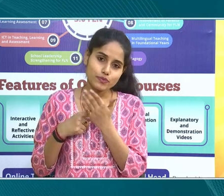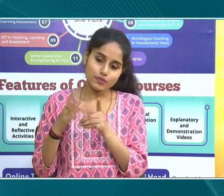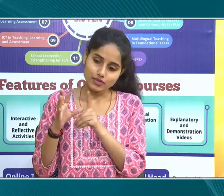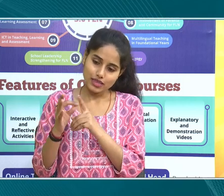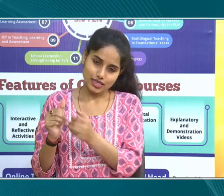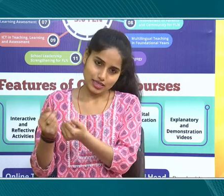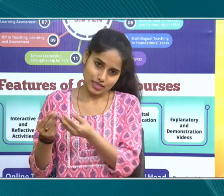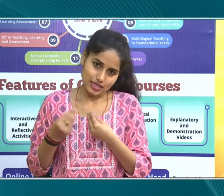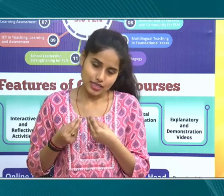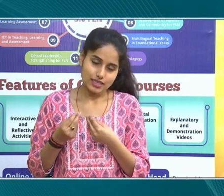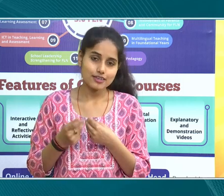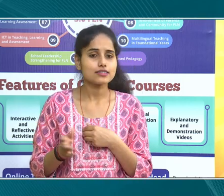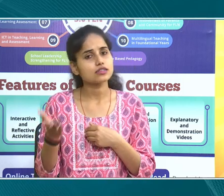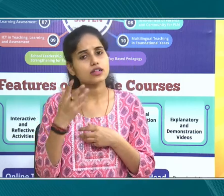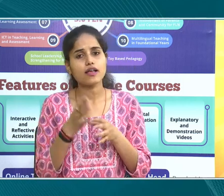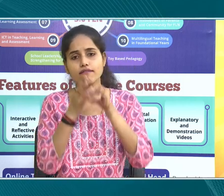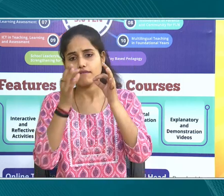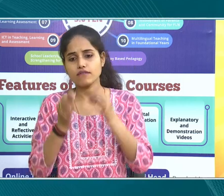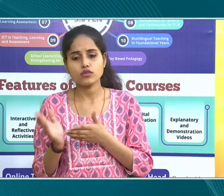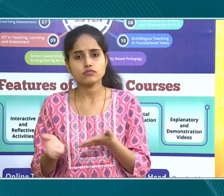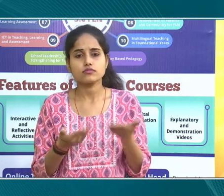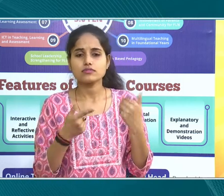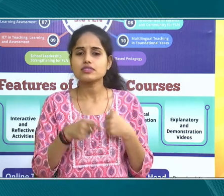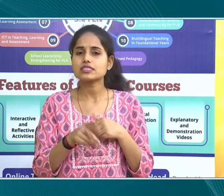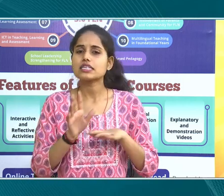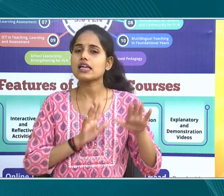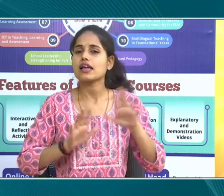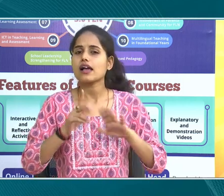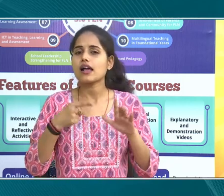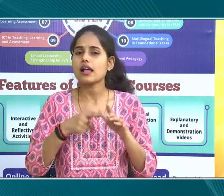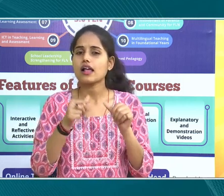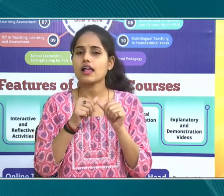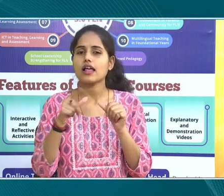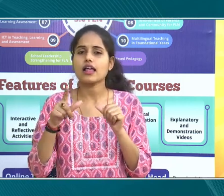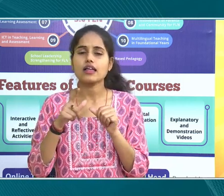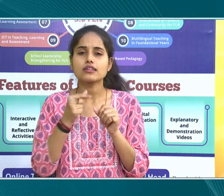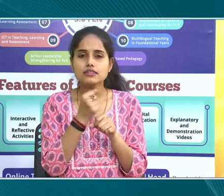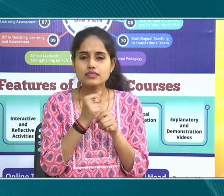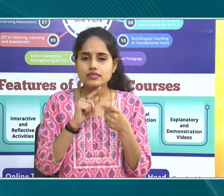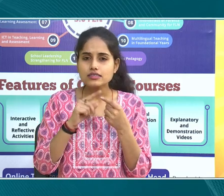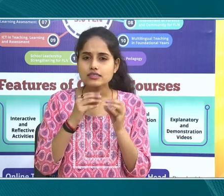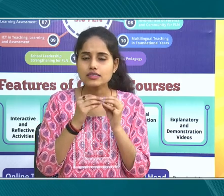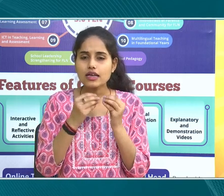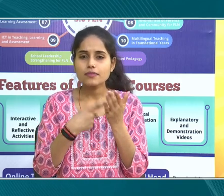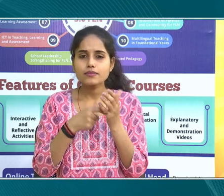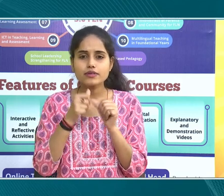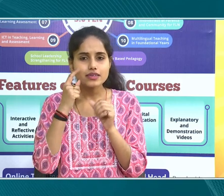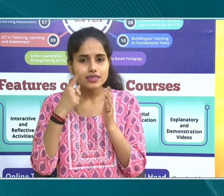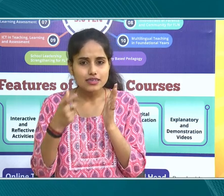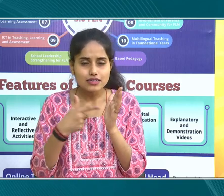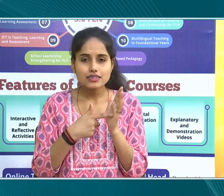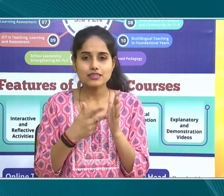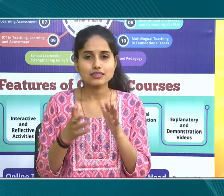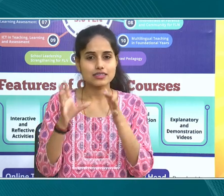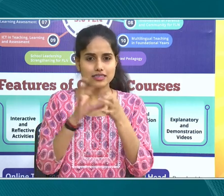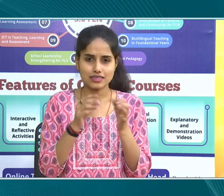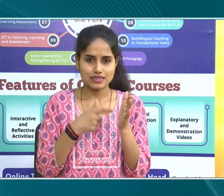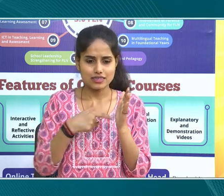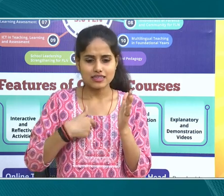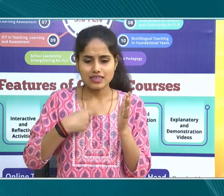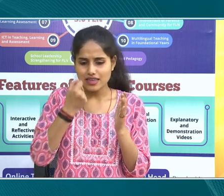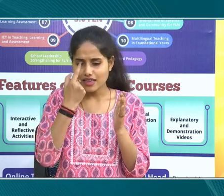अब हम अपनी फॉर्मूले उसे पर चलें ये जो एक्टिविटीज का अलजेब्रा और अर्थमैटिक सेल जब हम कैसे हैं हम थोड़ा अपना समझ